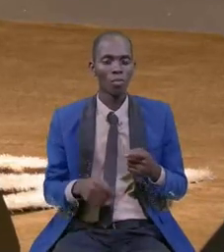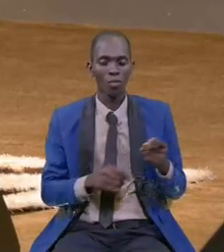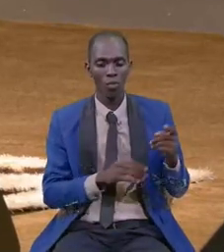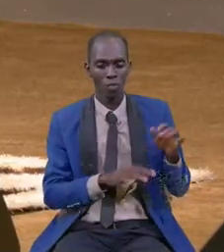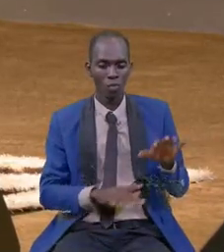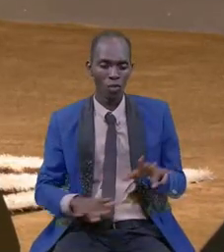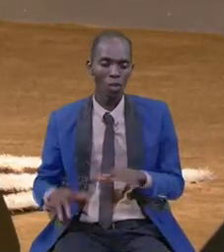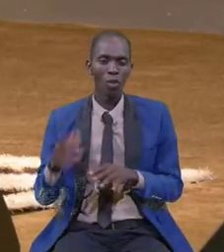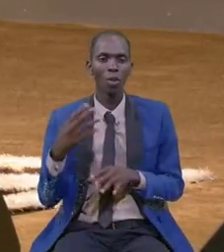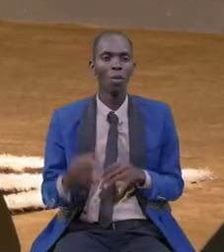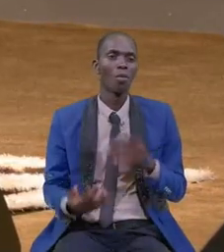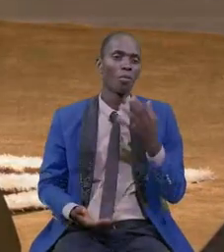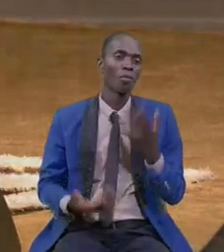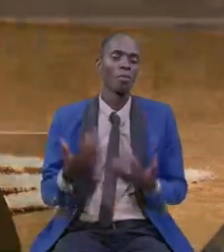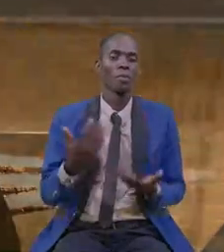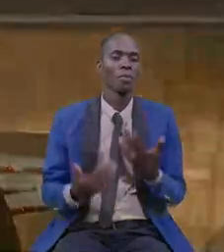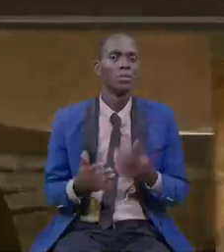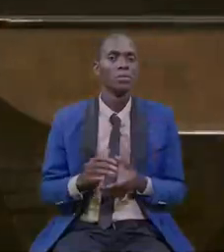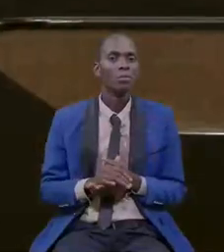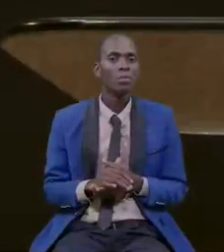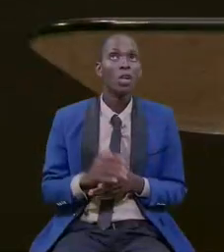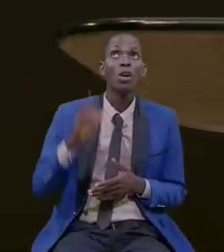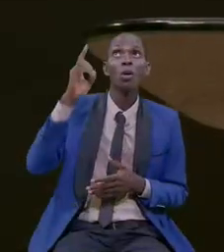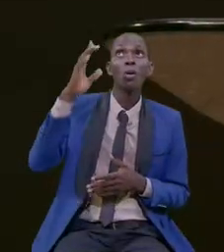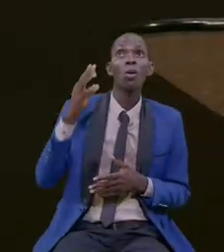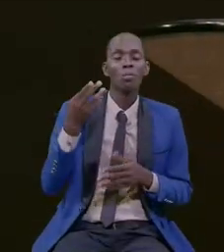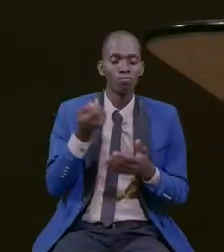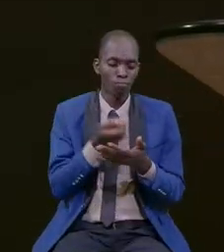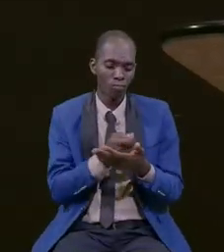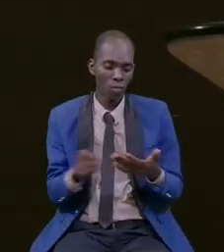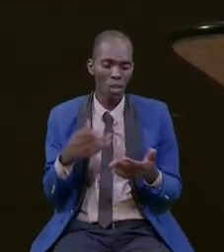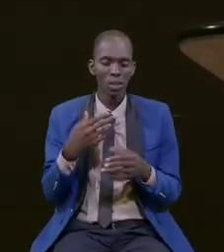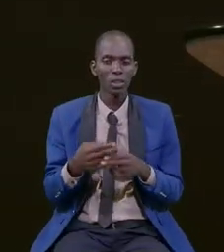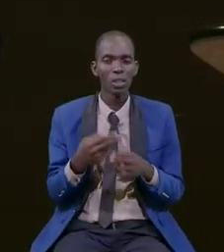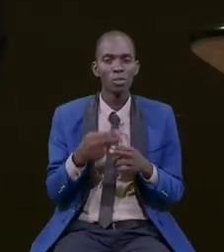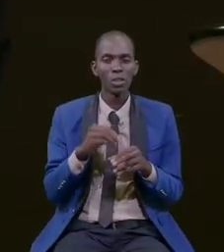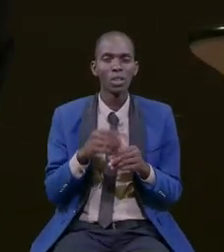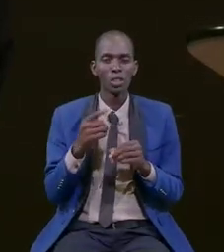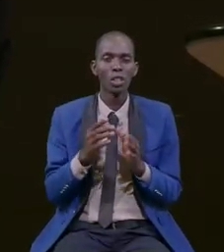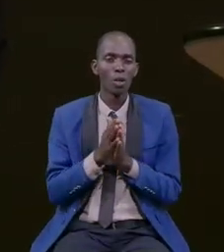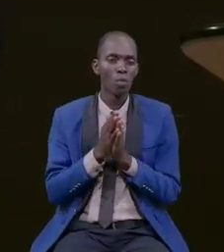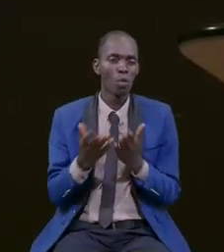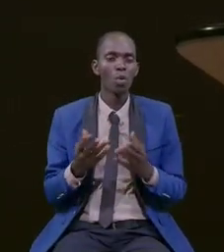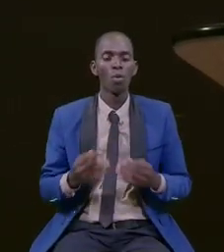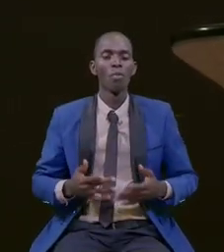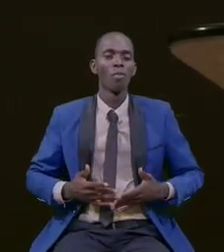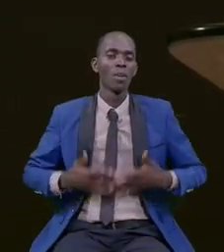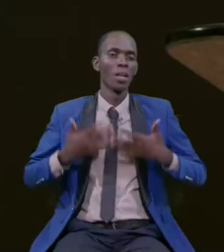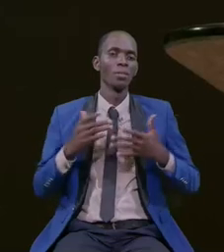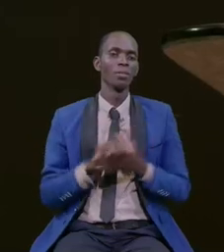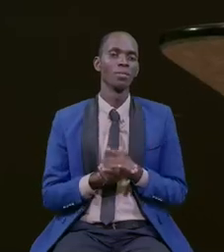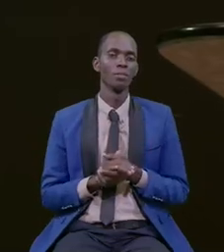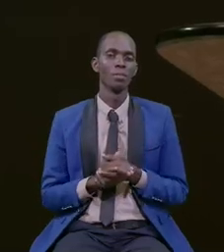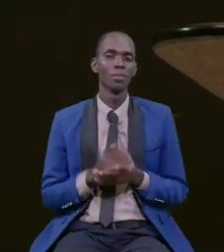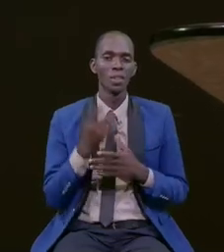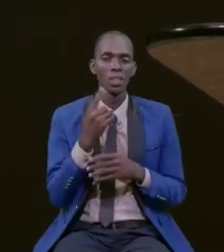ce qui gardent nos noms dans le livre de vie c'est ce qui nous a amené dans le Livre de Vie la foi en Christ